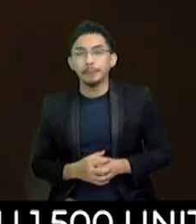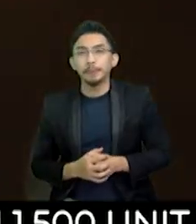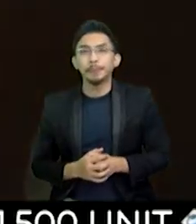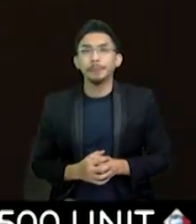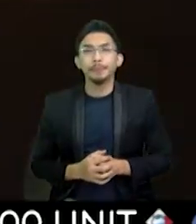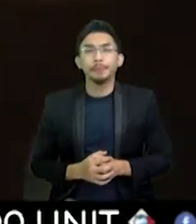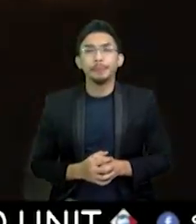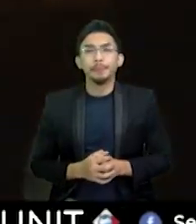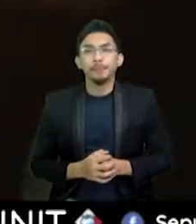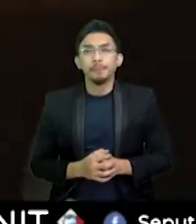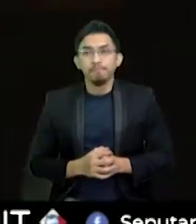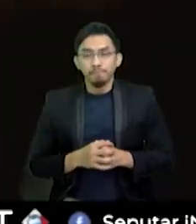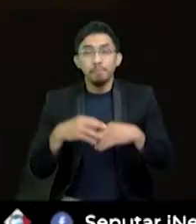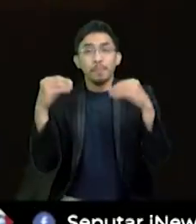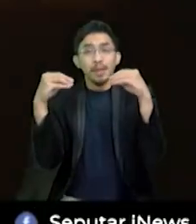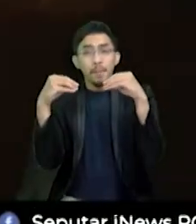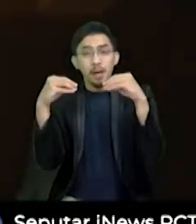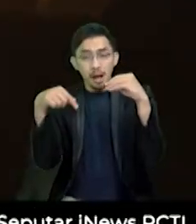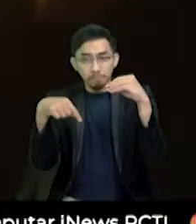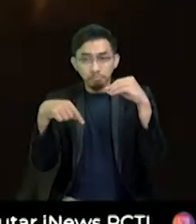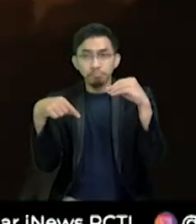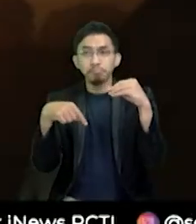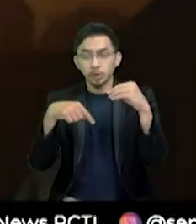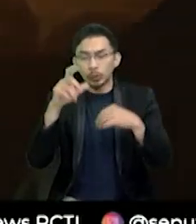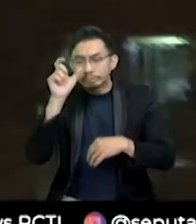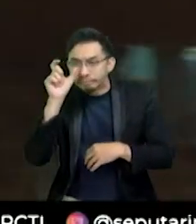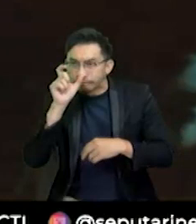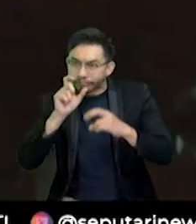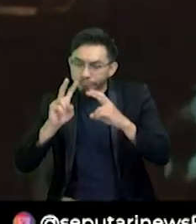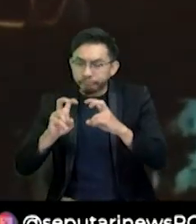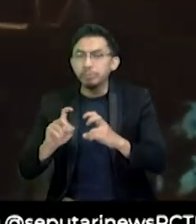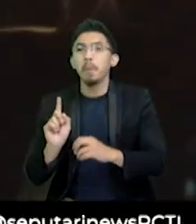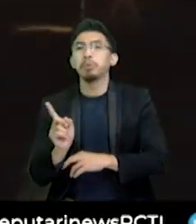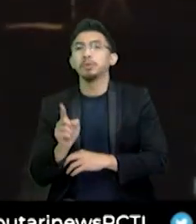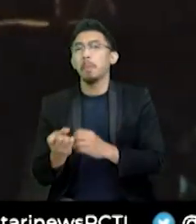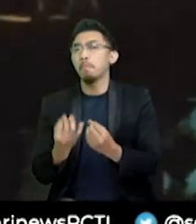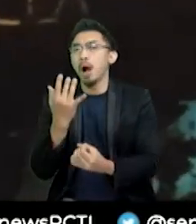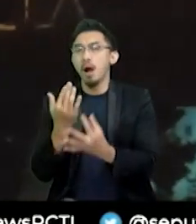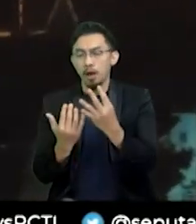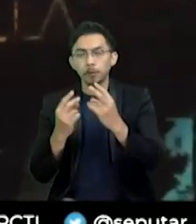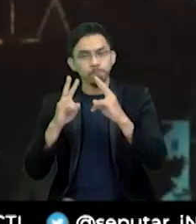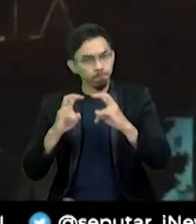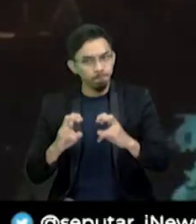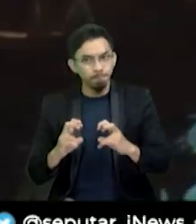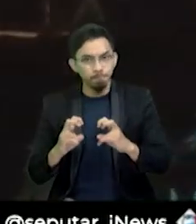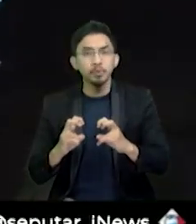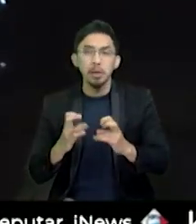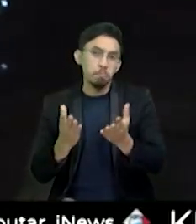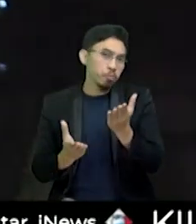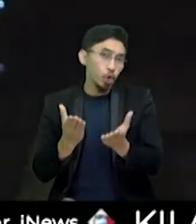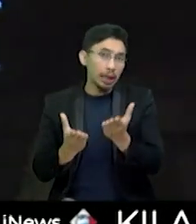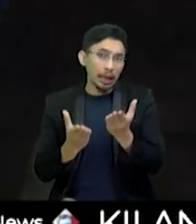Pertamina Internasional Unit 4 Cilacap belum mengetahui penyebab kebakaran. Namun, dugaan sementara kebakaran akibat sambaran